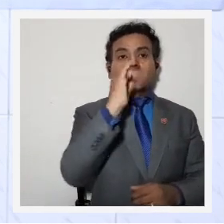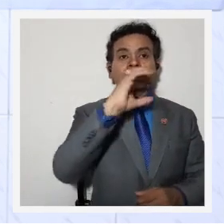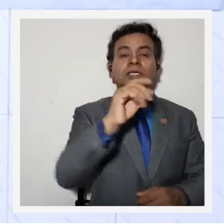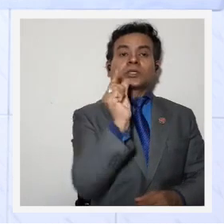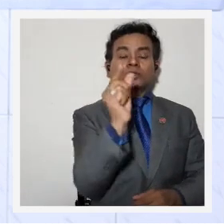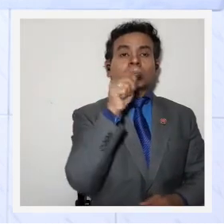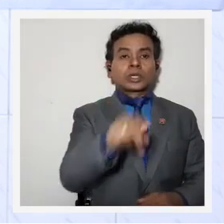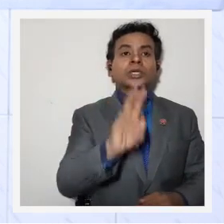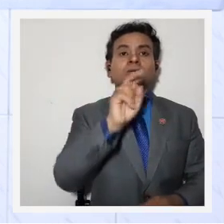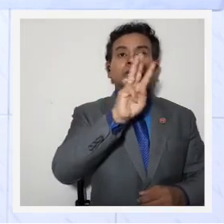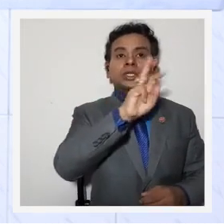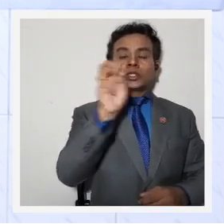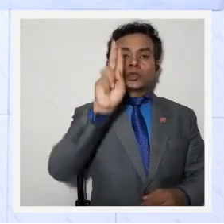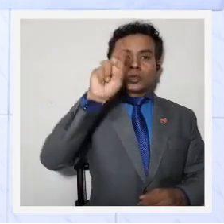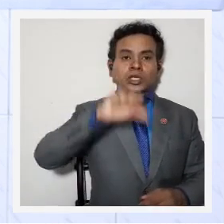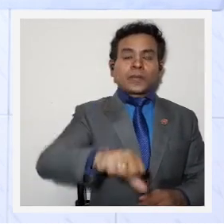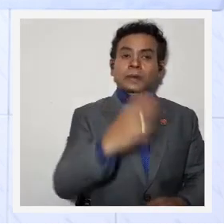মহানগরীতে